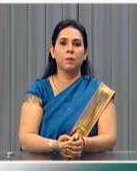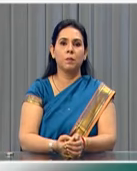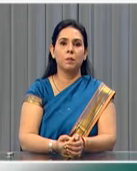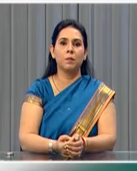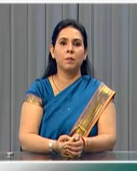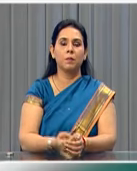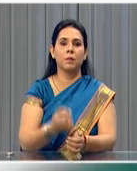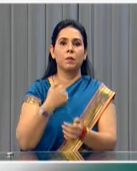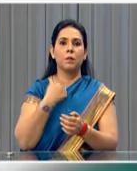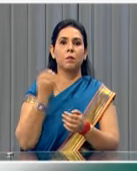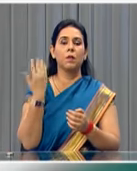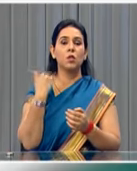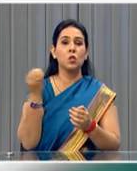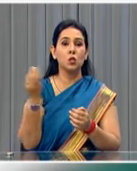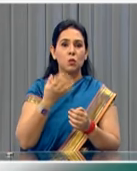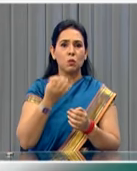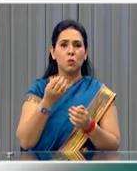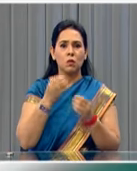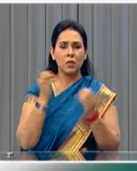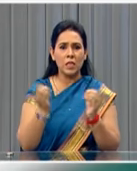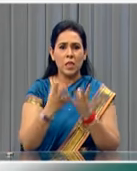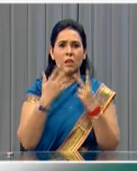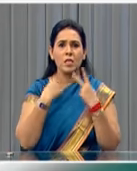और मैंने जो शुरू शुरू में देखा था